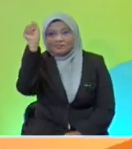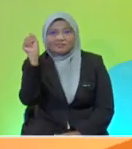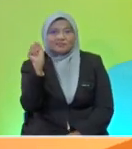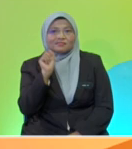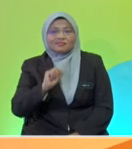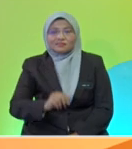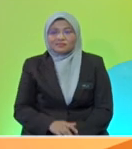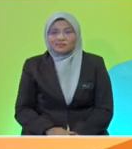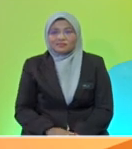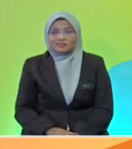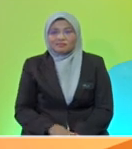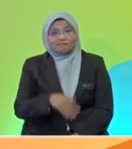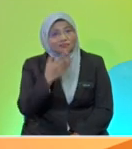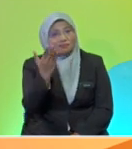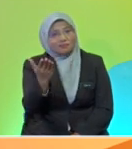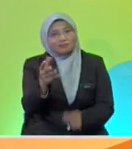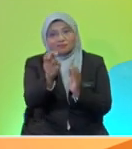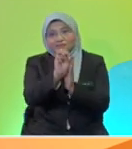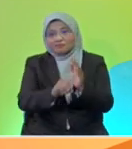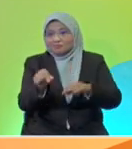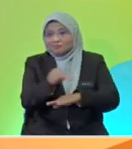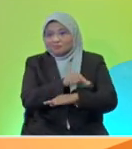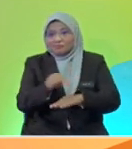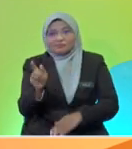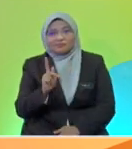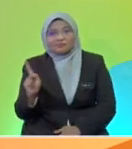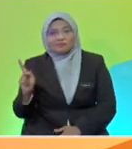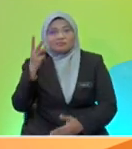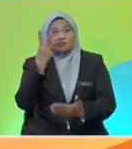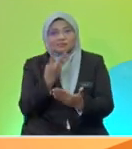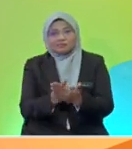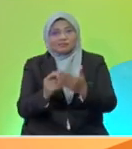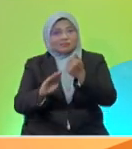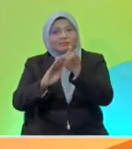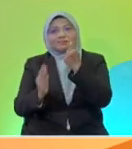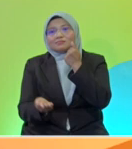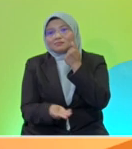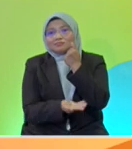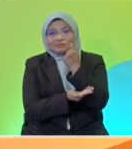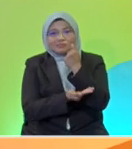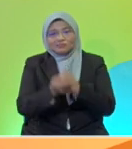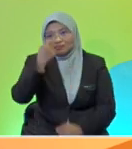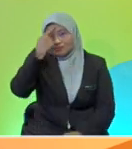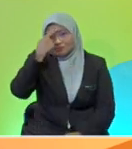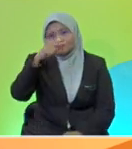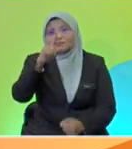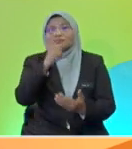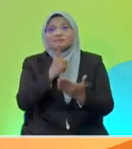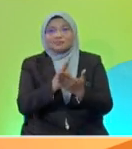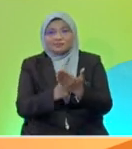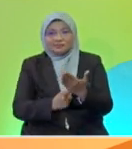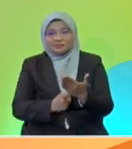kamu menggunakan uang tabung untuk apa untuk apa